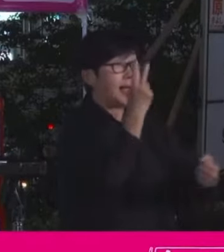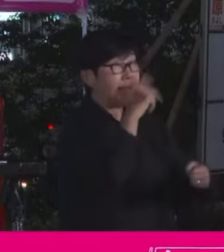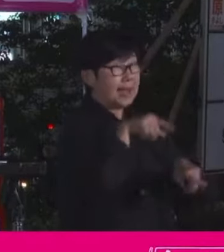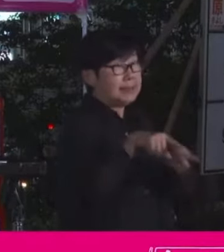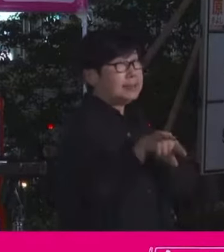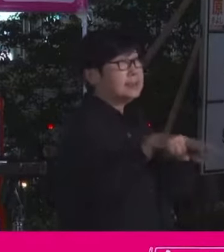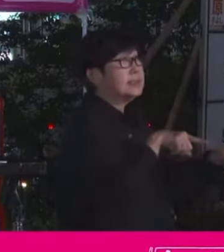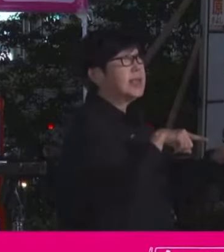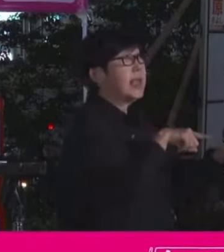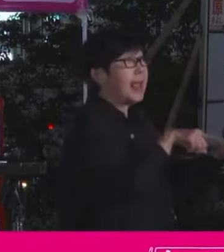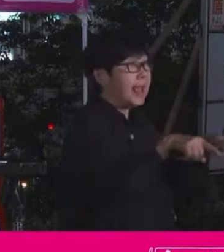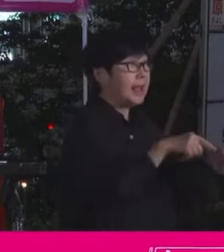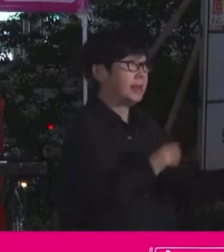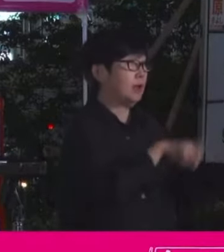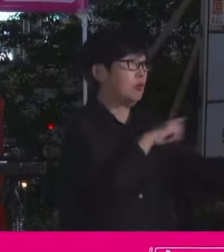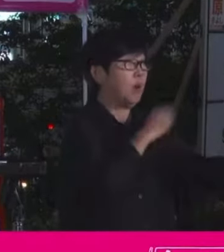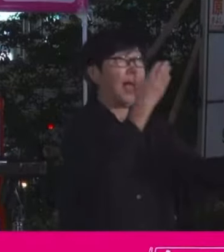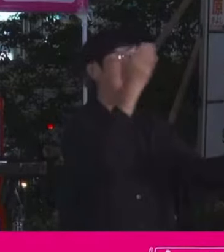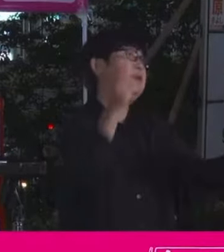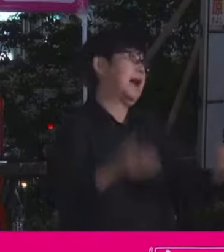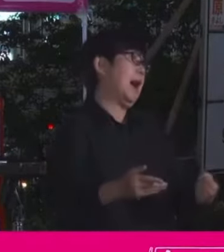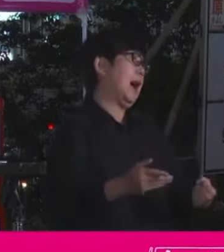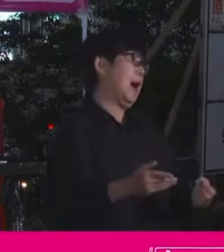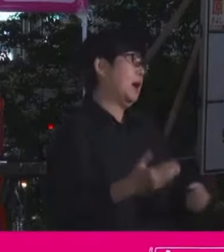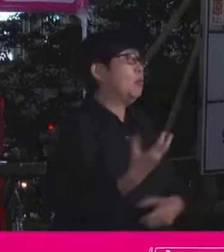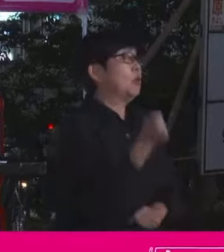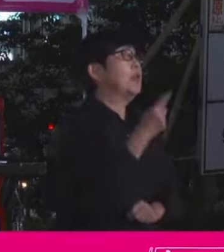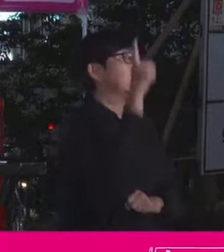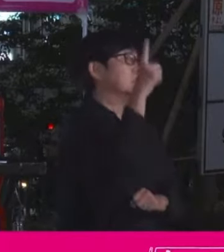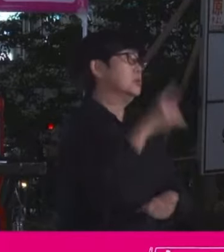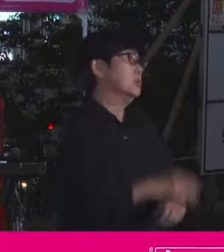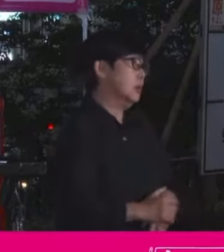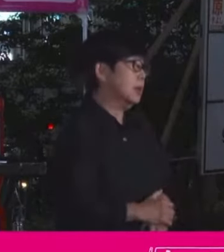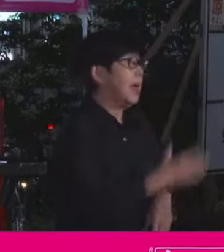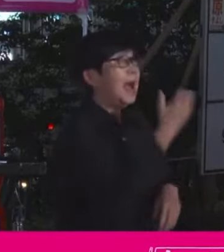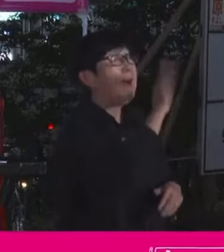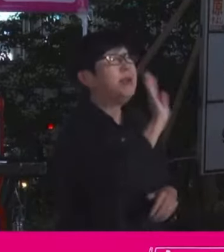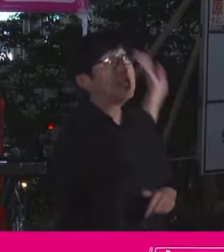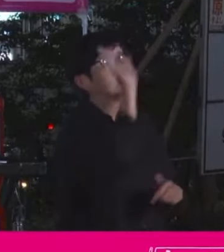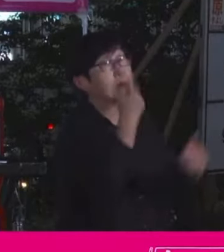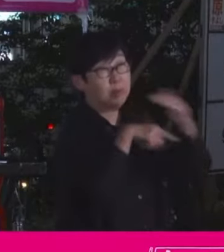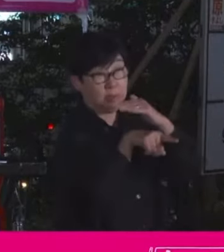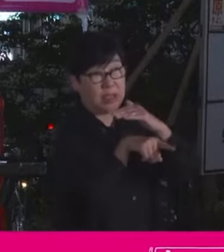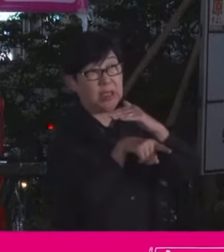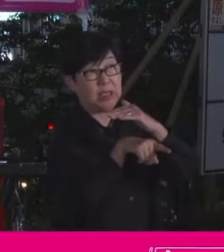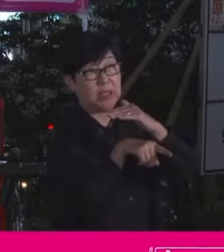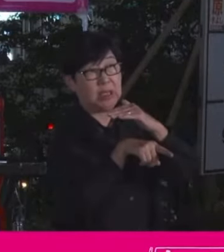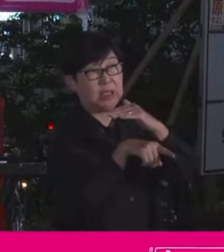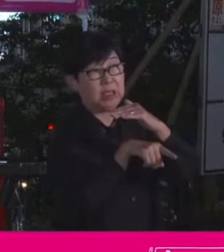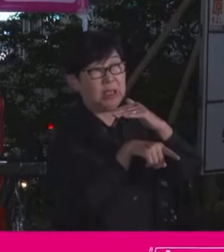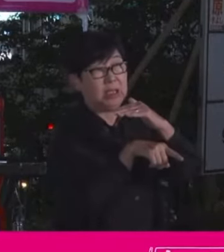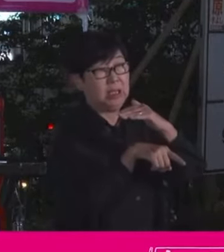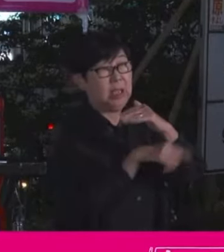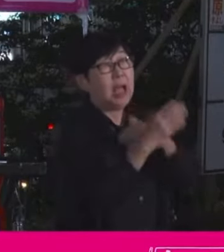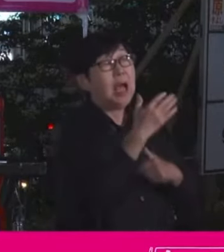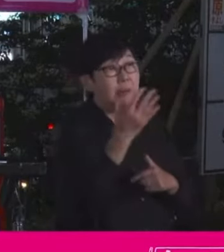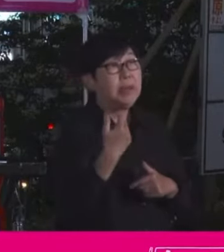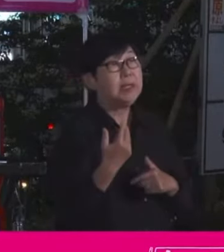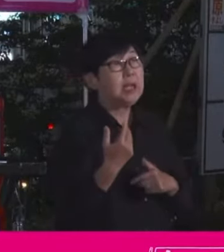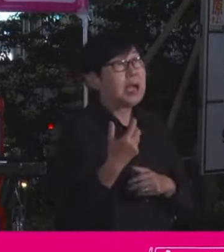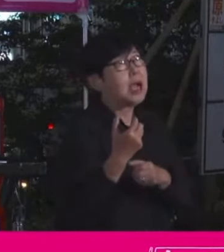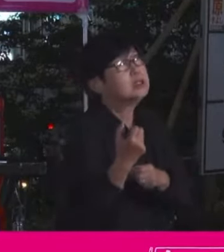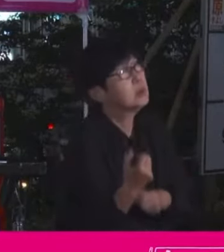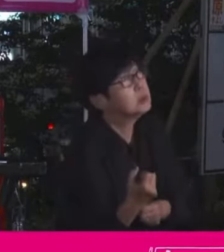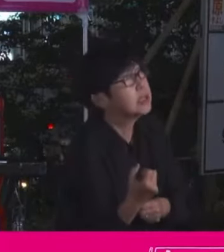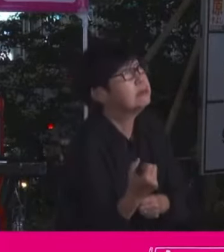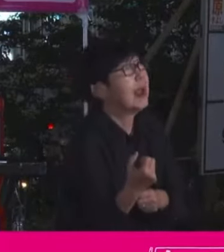カの空なんです。まあ日本の国防はアメリカに依存してるから、まあしょうがない